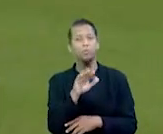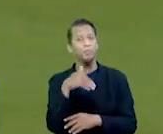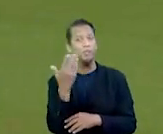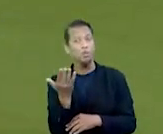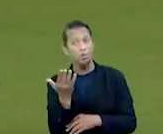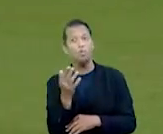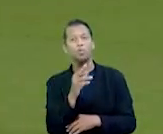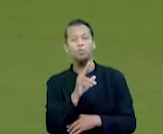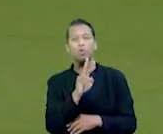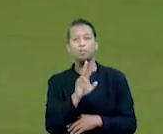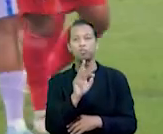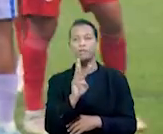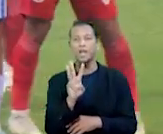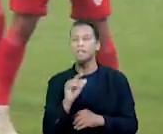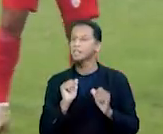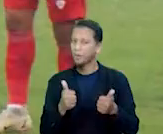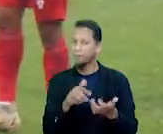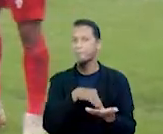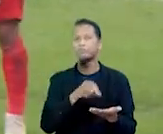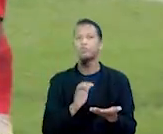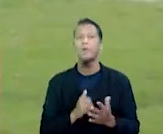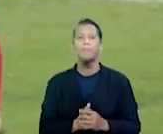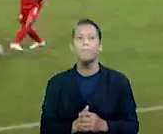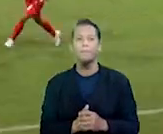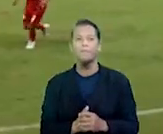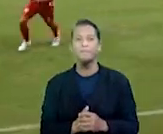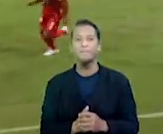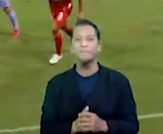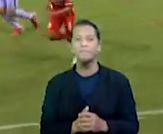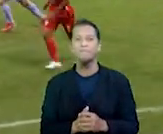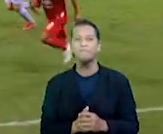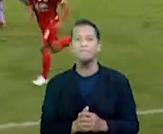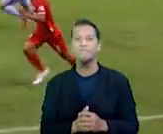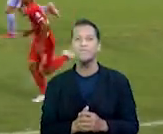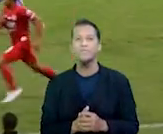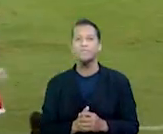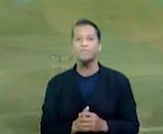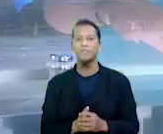Dari Jakarta, Lineke Utsiki, Enggar Listidiar, Yudi Permana, iNews melaporkan.